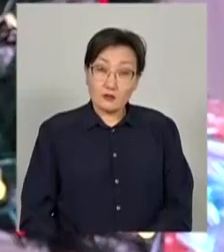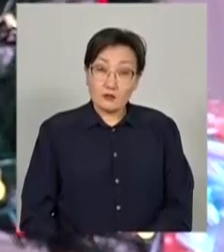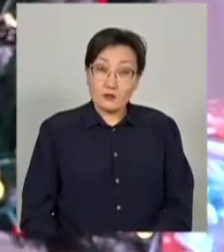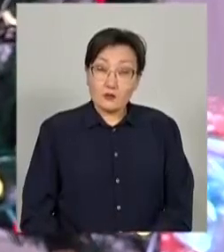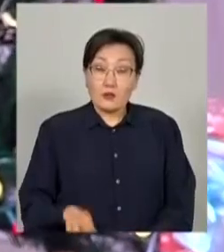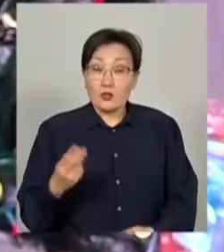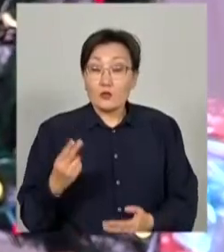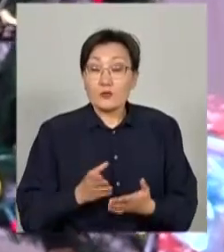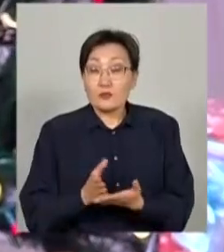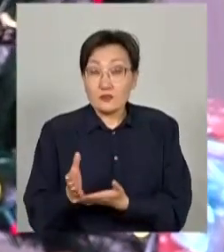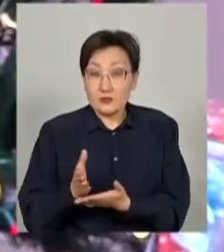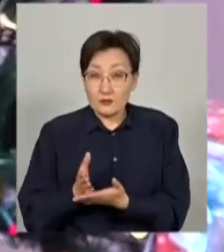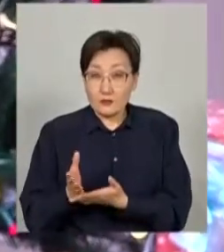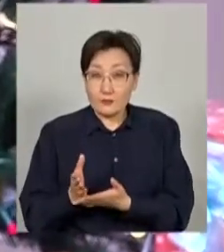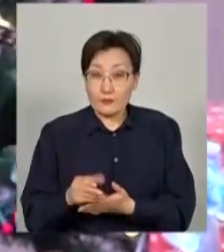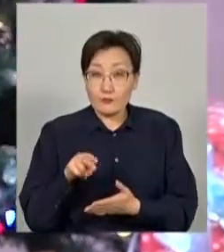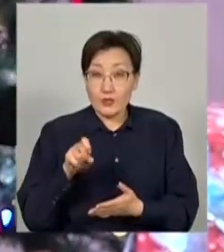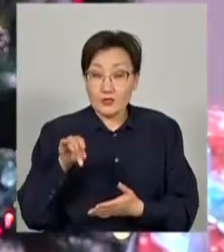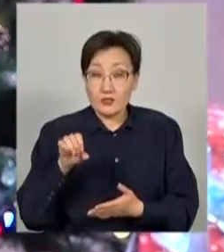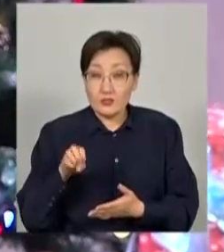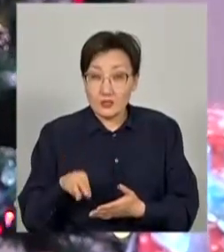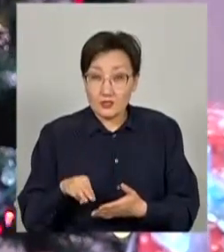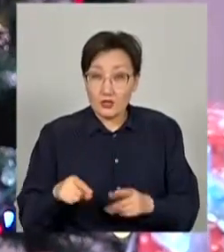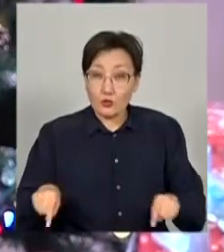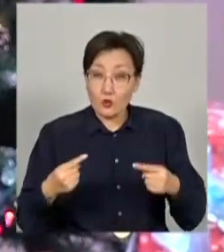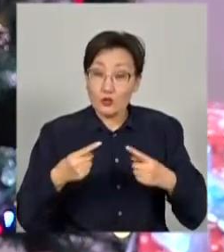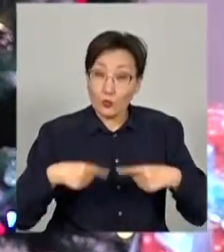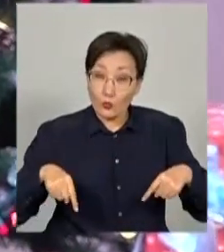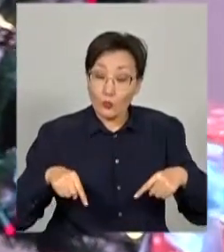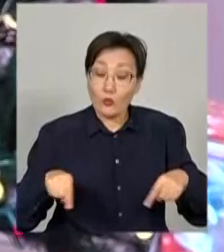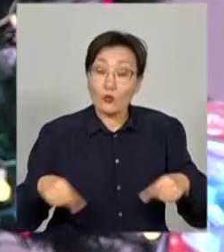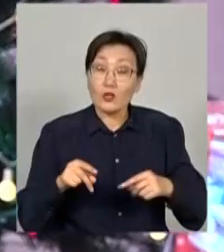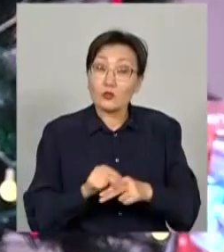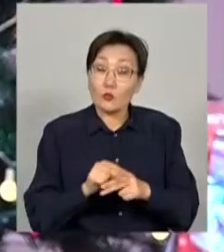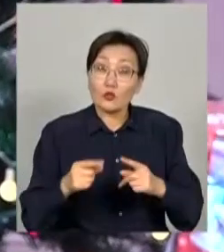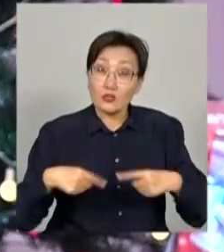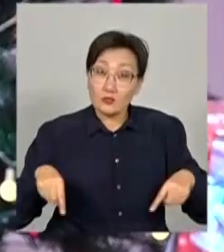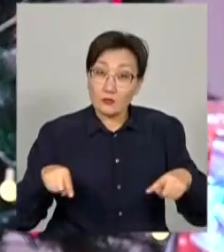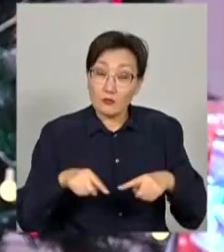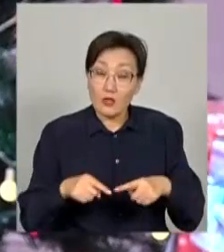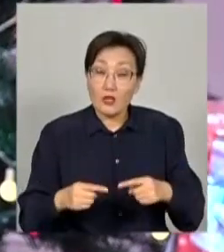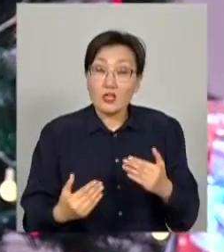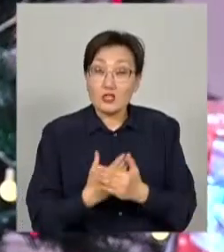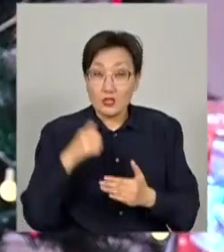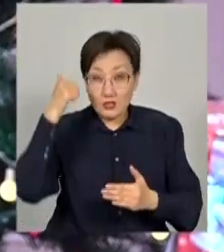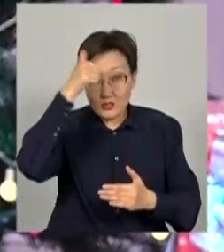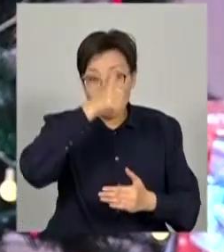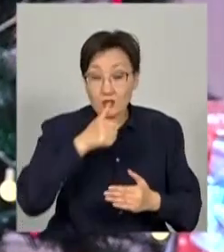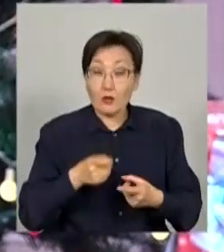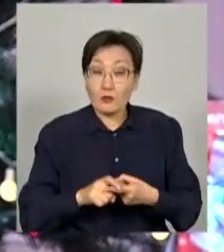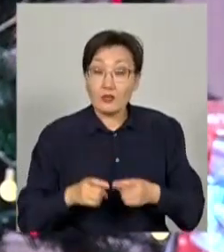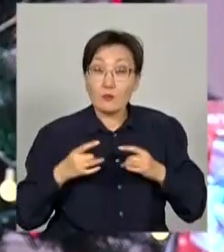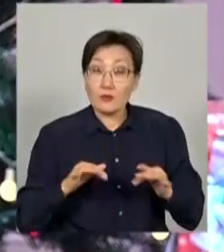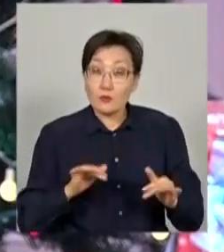әлеуметтік салада парасат мекемеде мейрам, жаңа жылға қарсы мейрам өткізейін деп